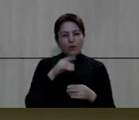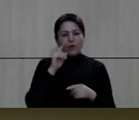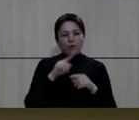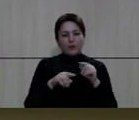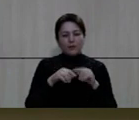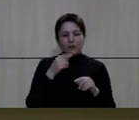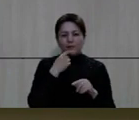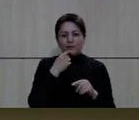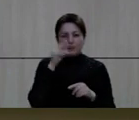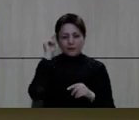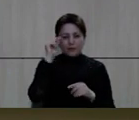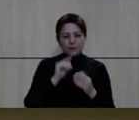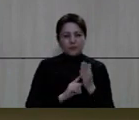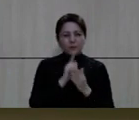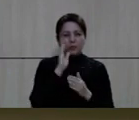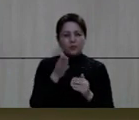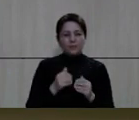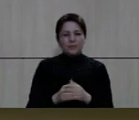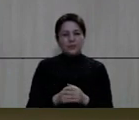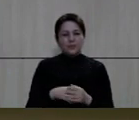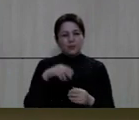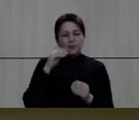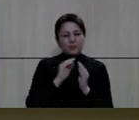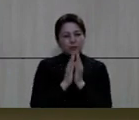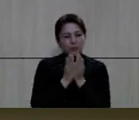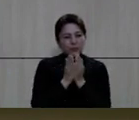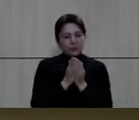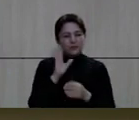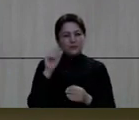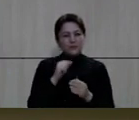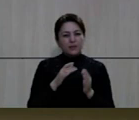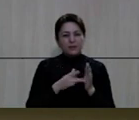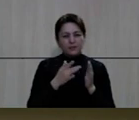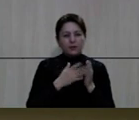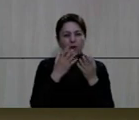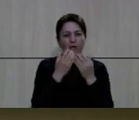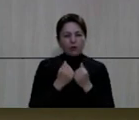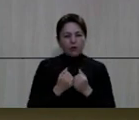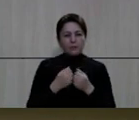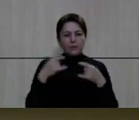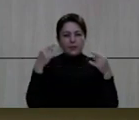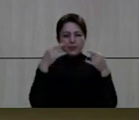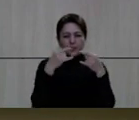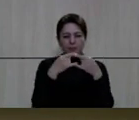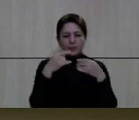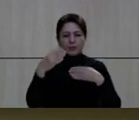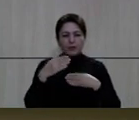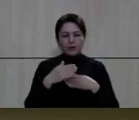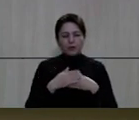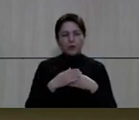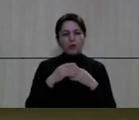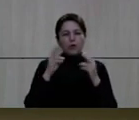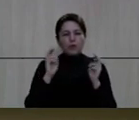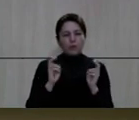tili darslarimizni boshlaymiz. Darsligingiz va daftaringizni olib, ekranga yaqinroq